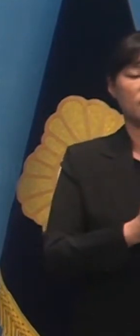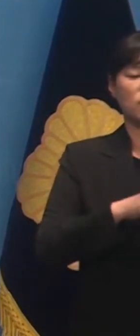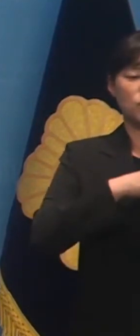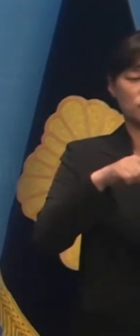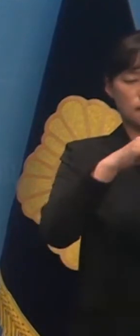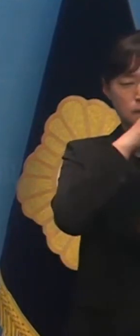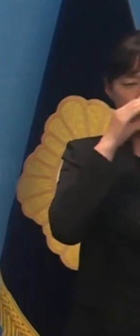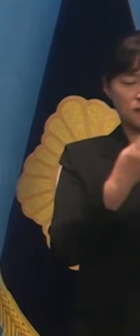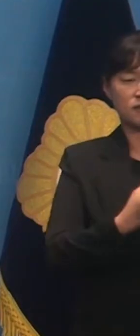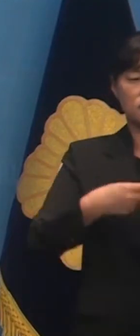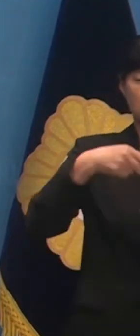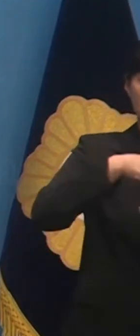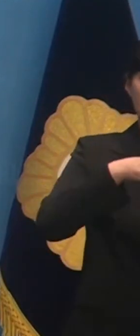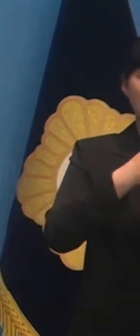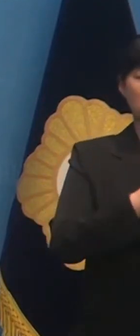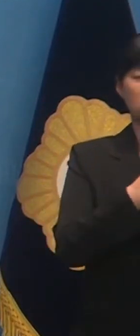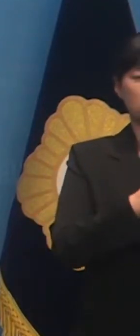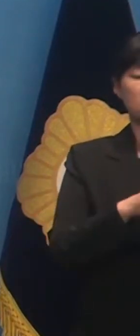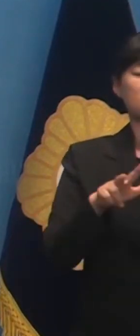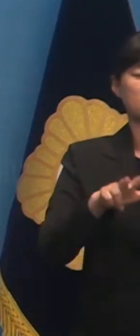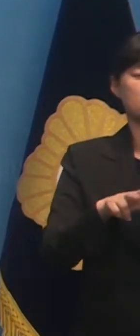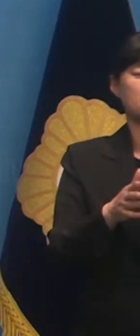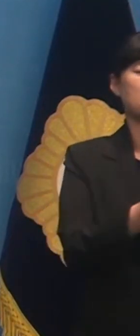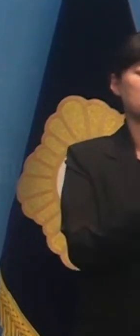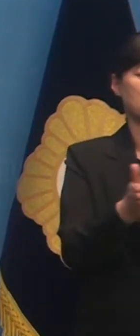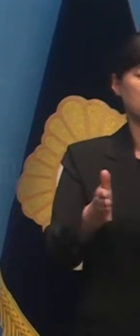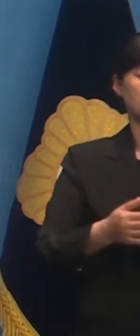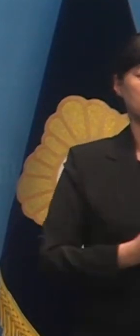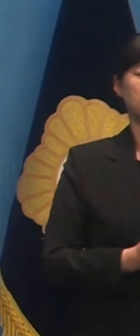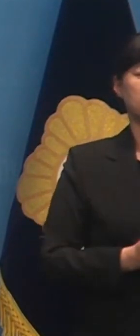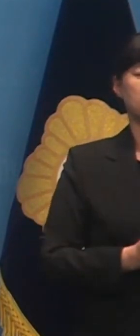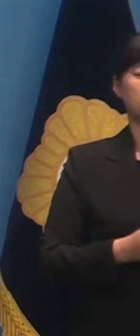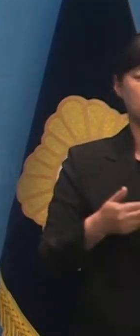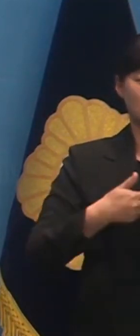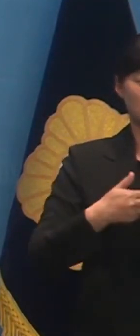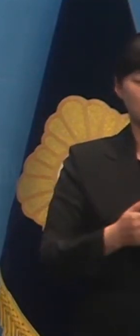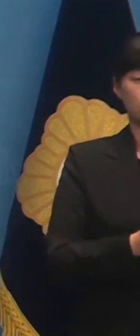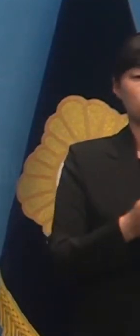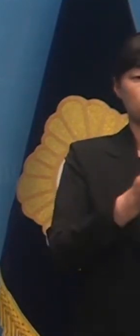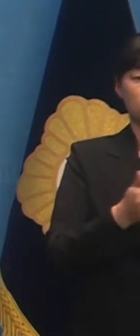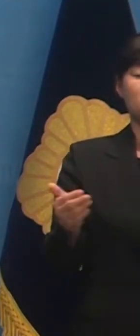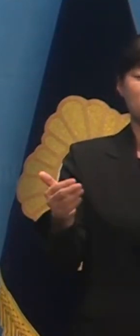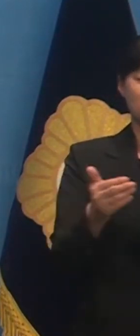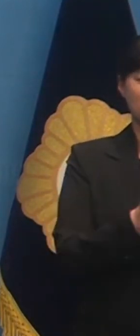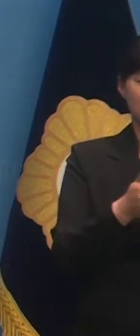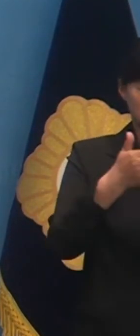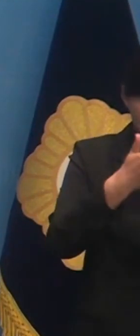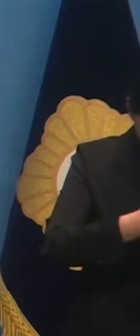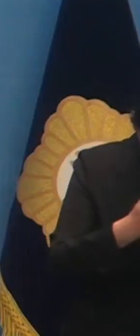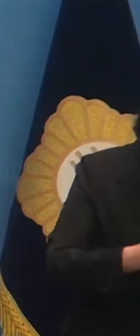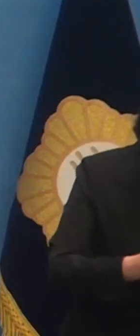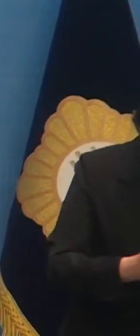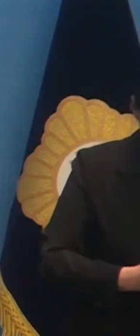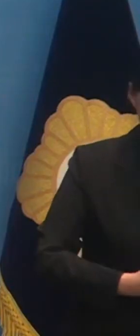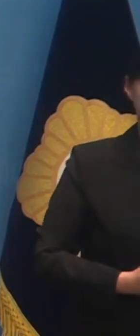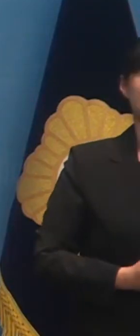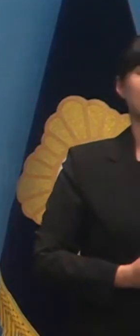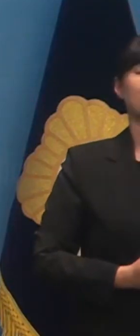회복하는 첫걸음, 지금 당장 시작해야 합니다. 이상 브리핑 마치겠습니다. 고맙습니다.